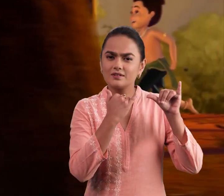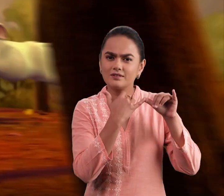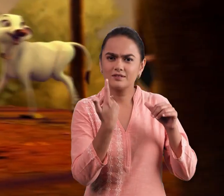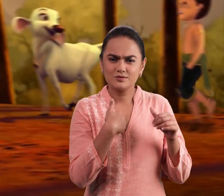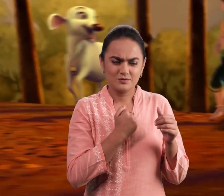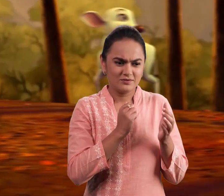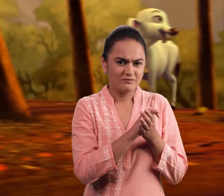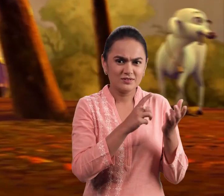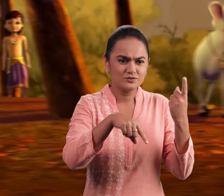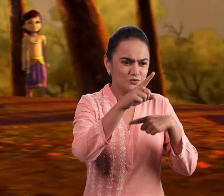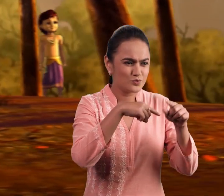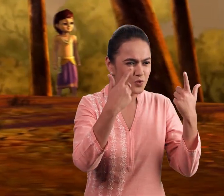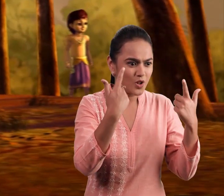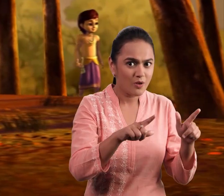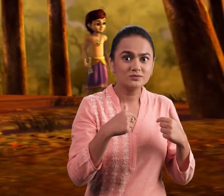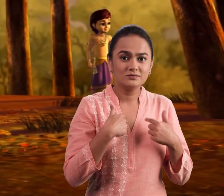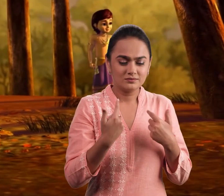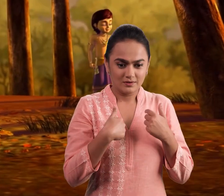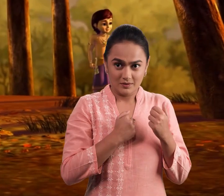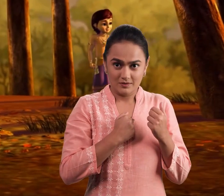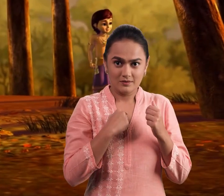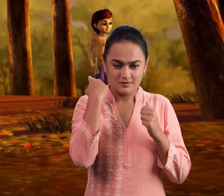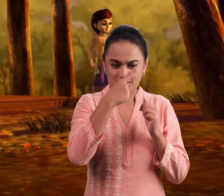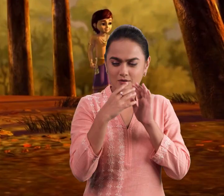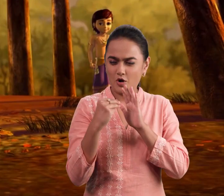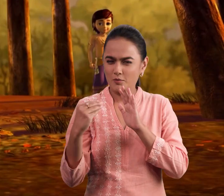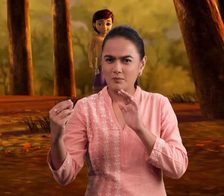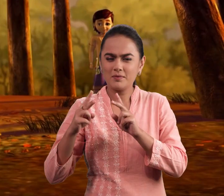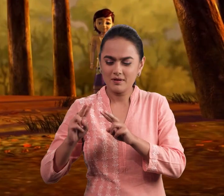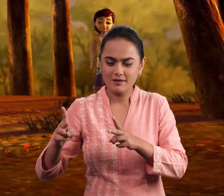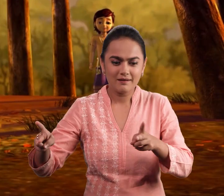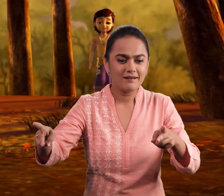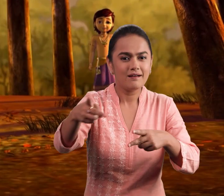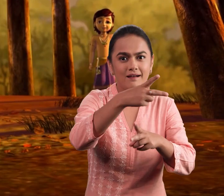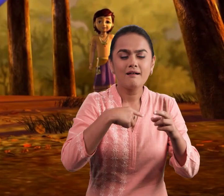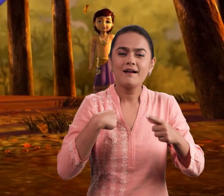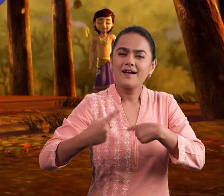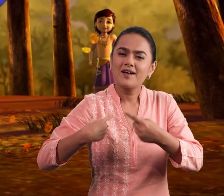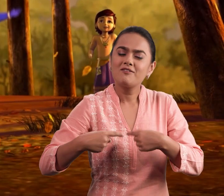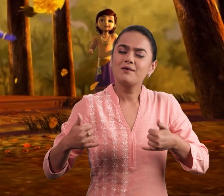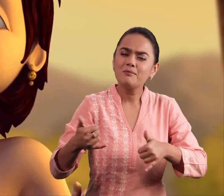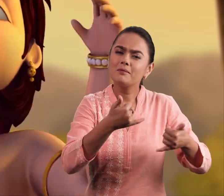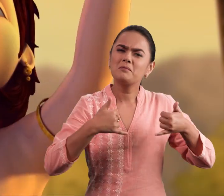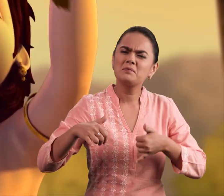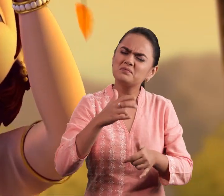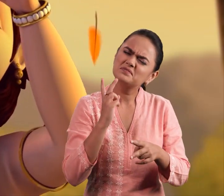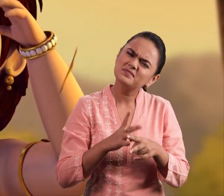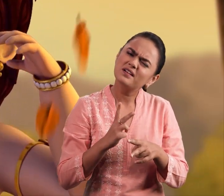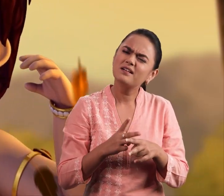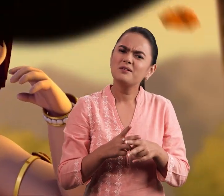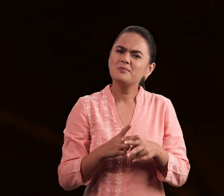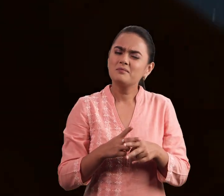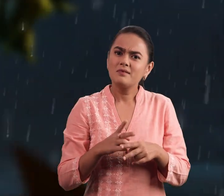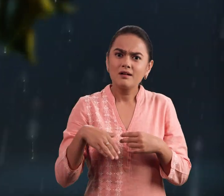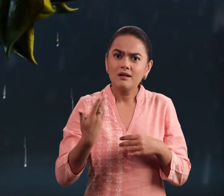कृष्ण स्वयं ही अपने खोए मित्रों का रूप लिए अपनी बाल लीलाएं रचते रहे